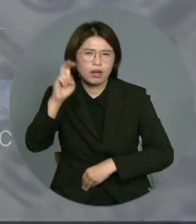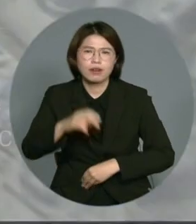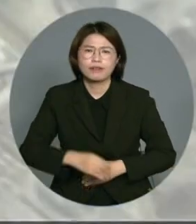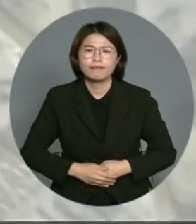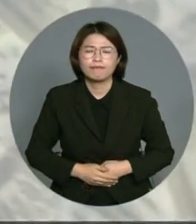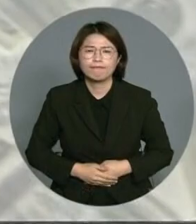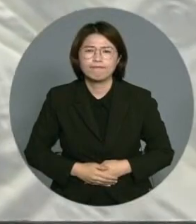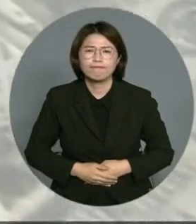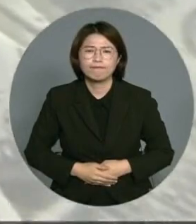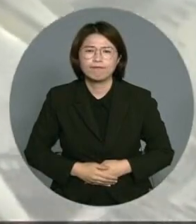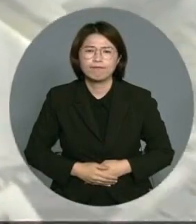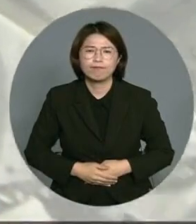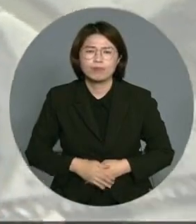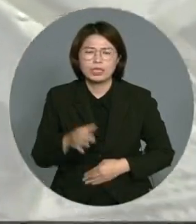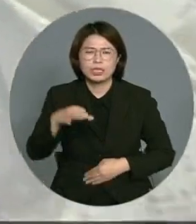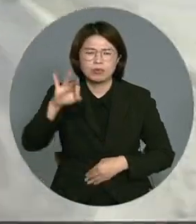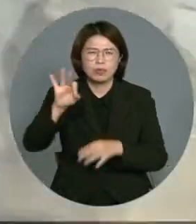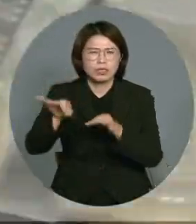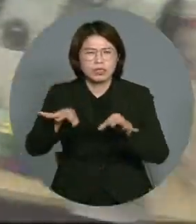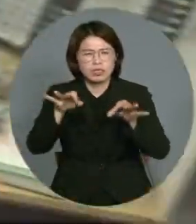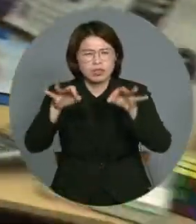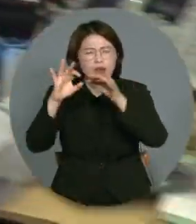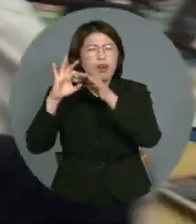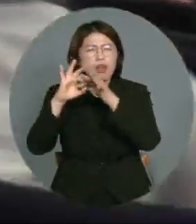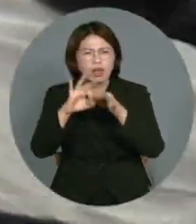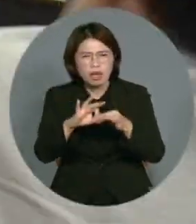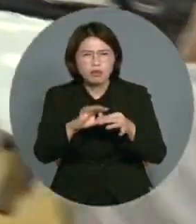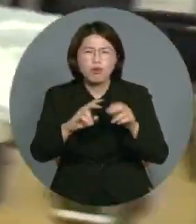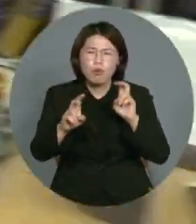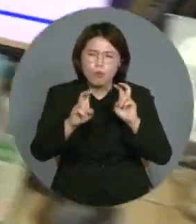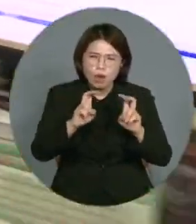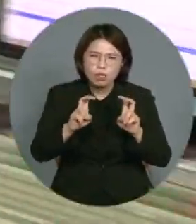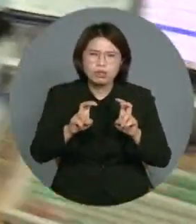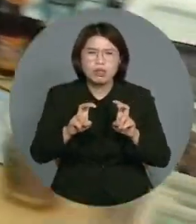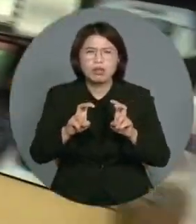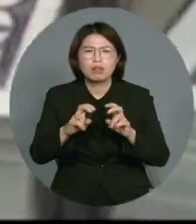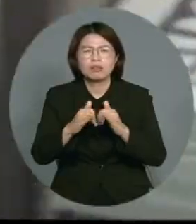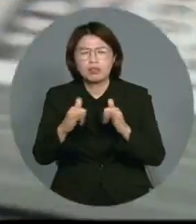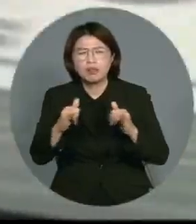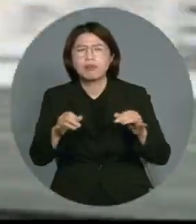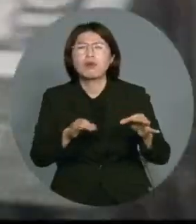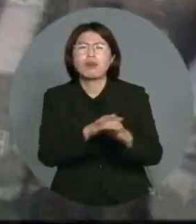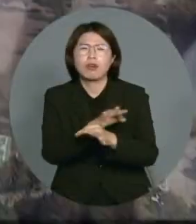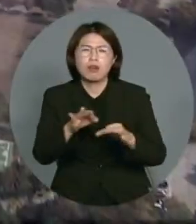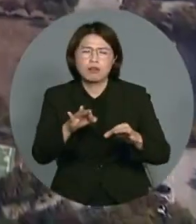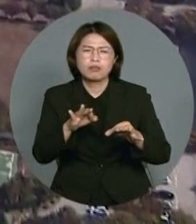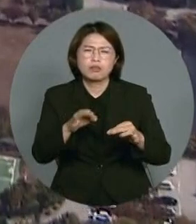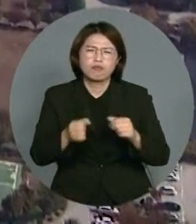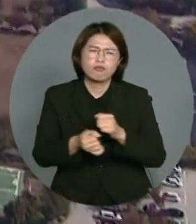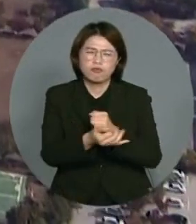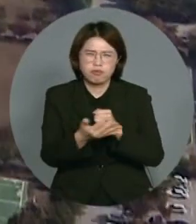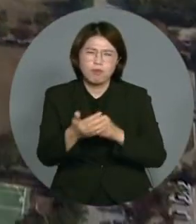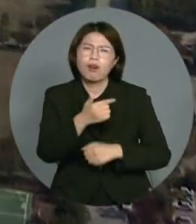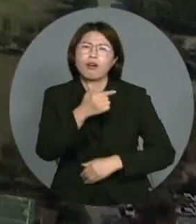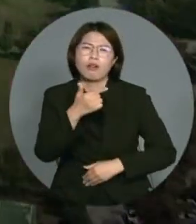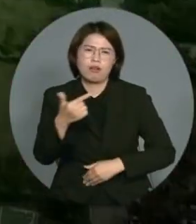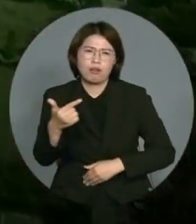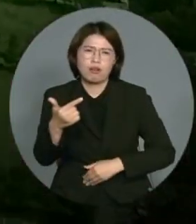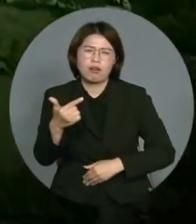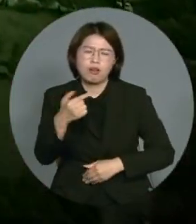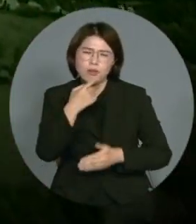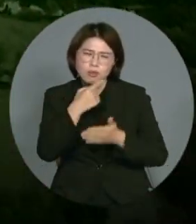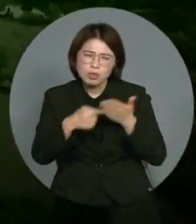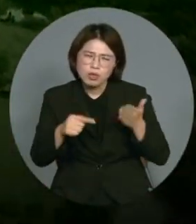있습니다. 지속적인 금리 인상으로 지역 기업은 물론 서민 경제까지 충격이 가중되고 있어 피해